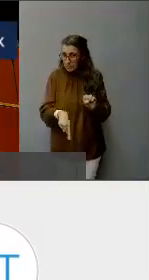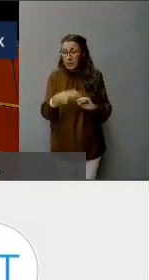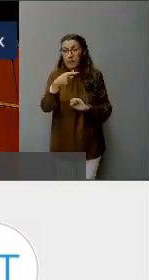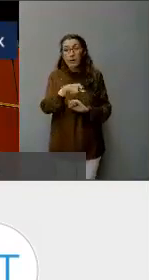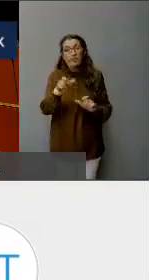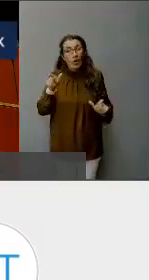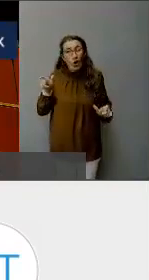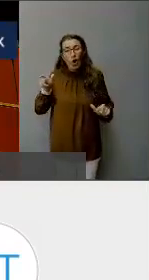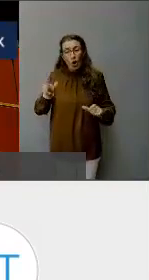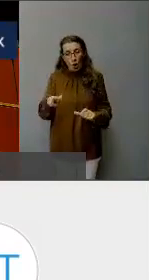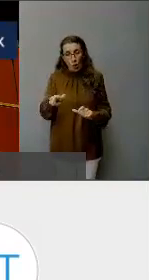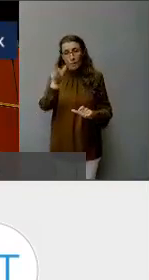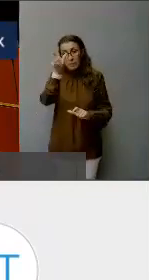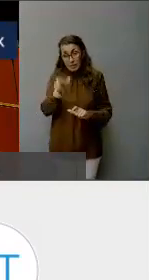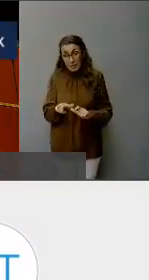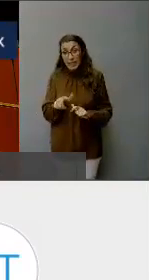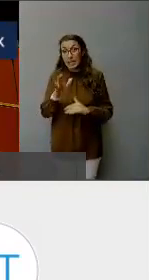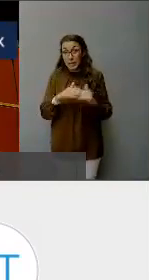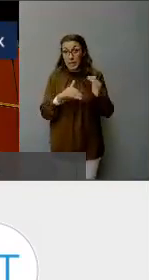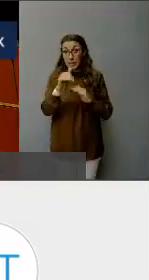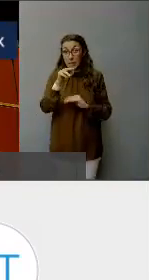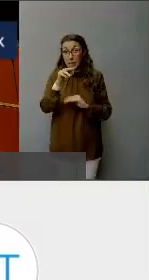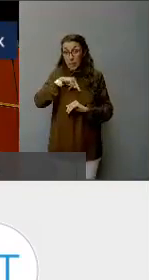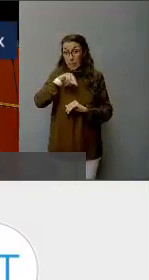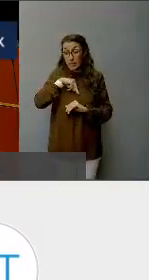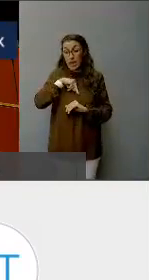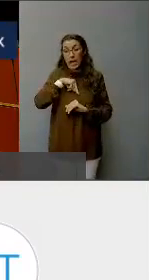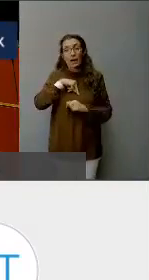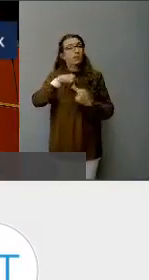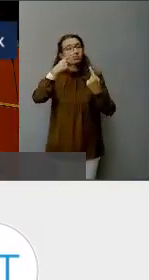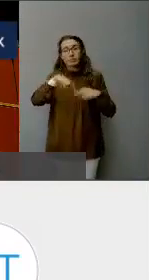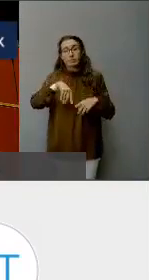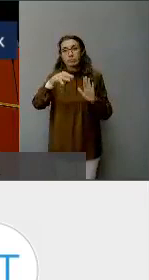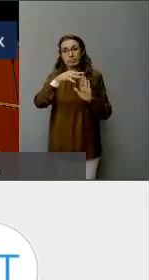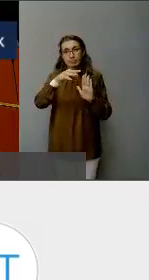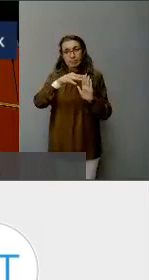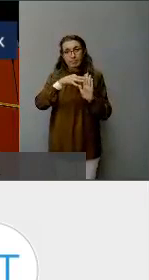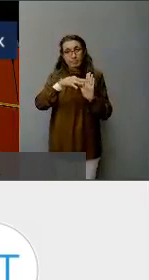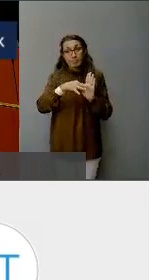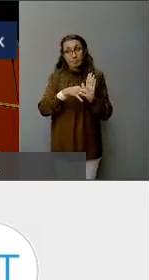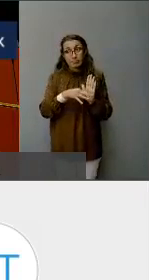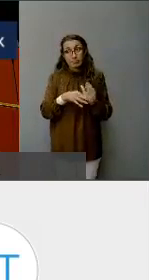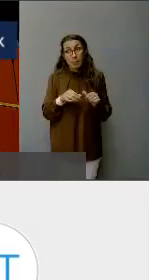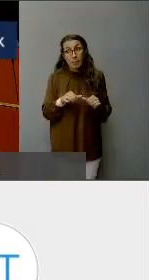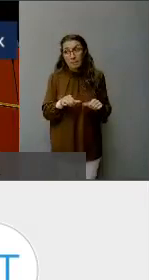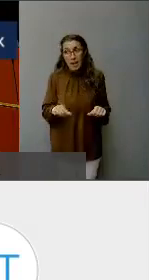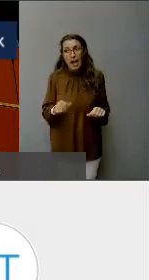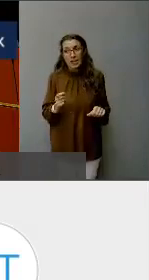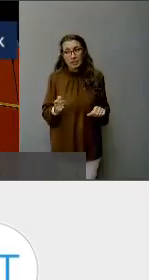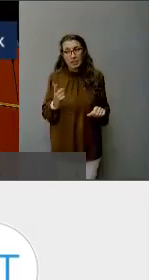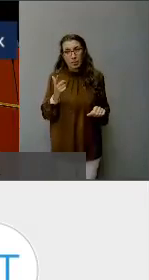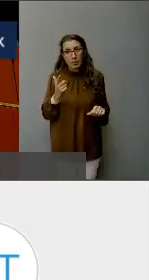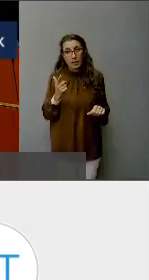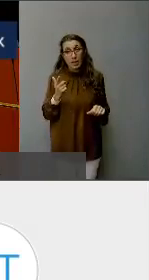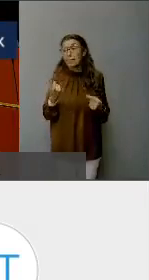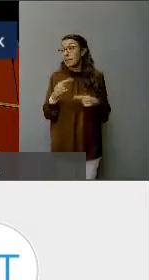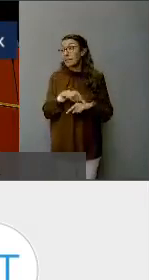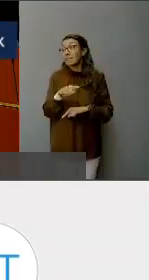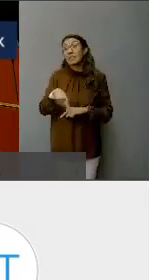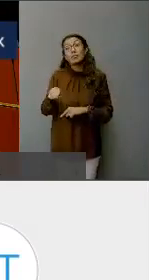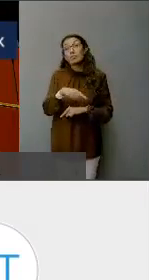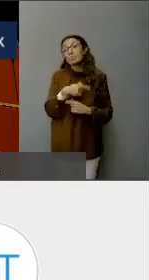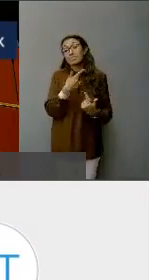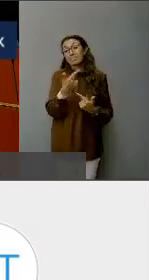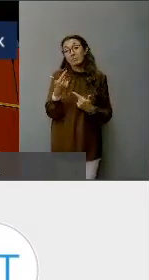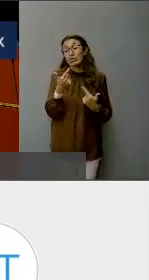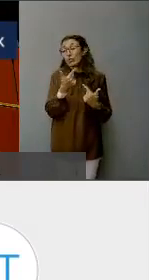costruttore al proprietario costruttore sono essenziali rispetto a capire che cosa ci viene purtroppo non ce l'abbiamo abbiamo